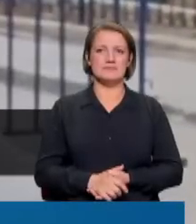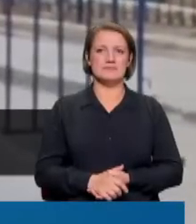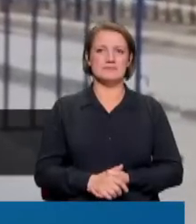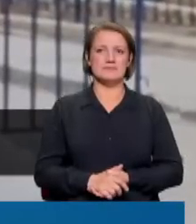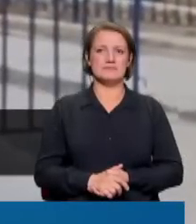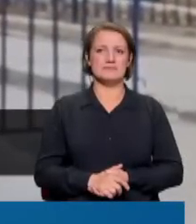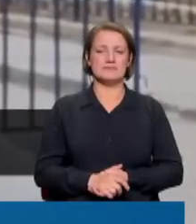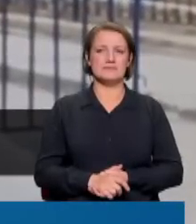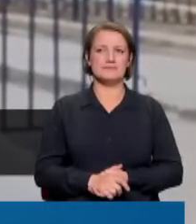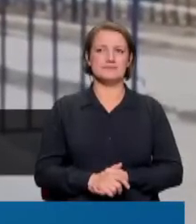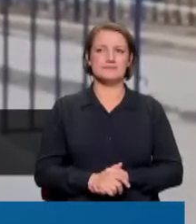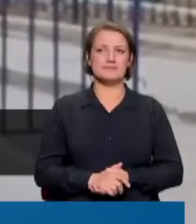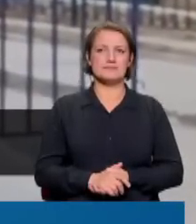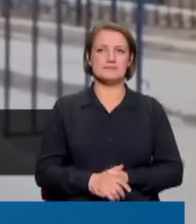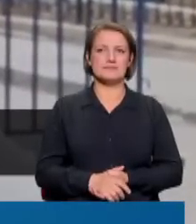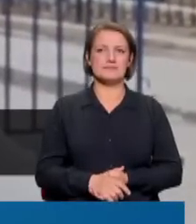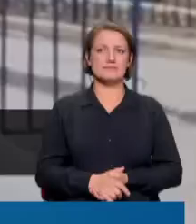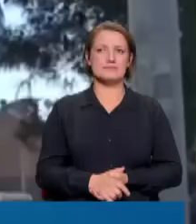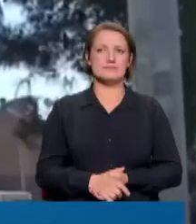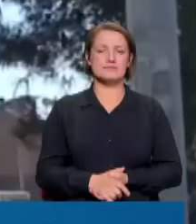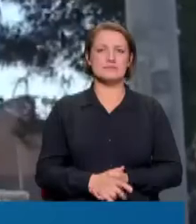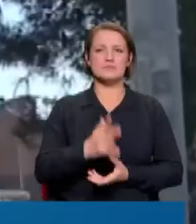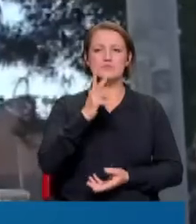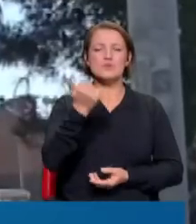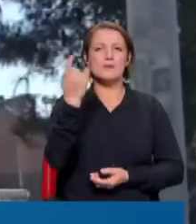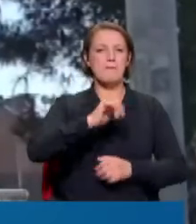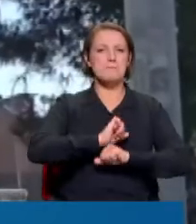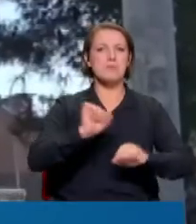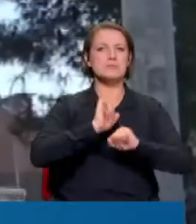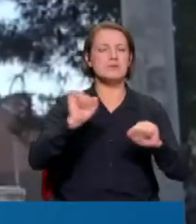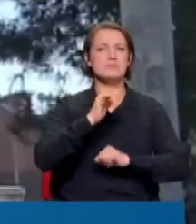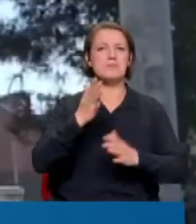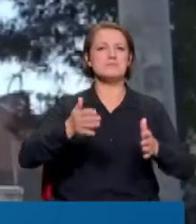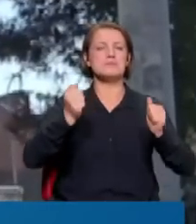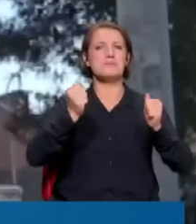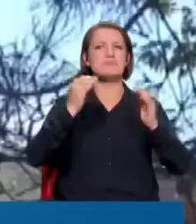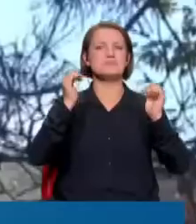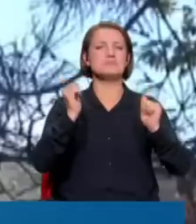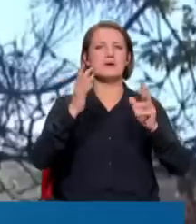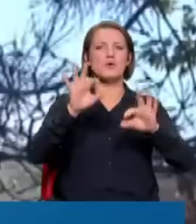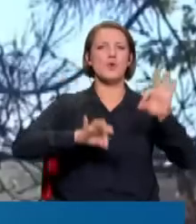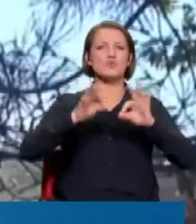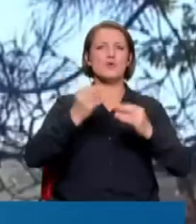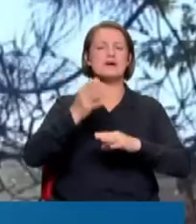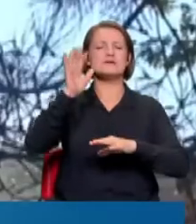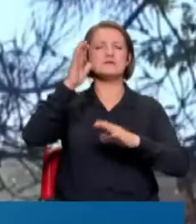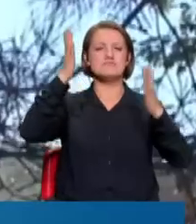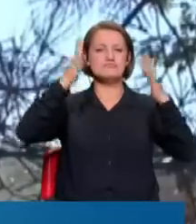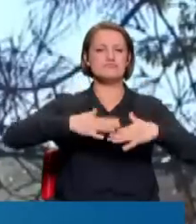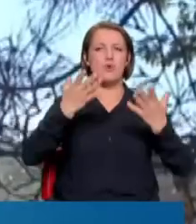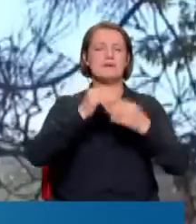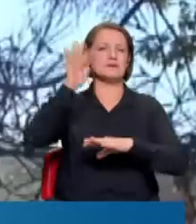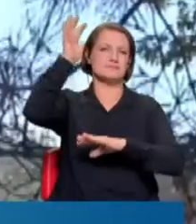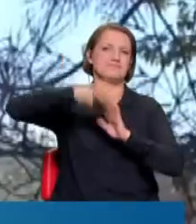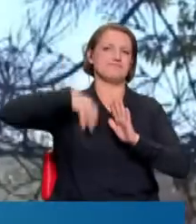Helali haramı ayrt etmeye çalışıyoruz ü kez patlatmaya rağmen Ayakta kalan bina kontrollü olarak yıkılamayan kepçe